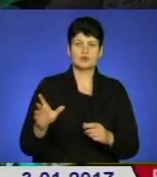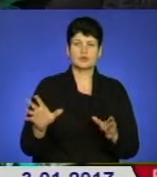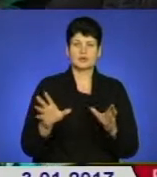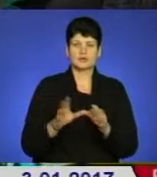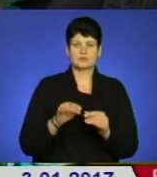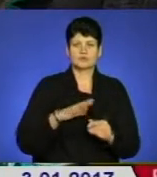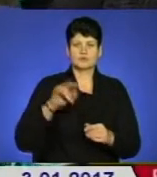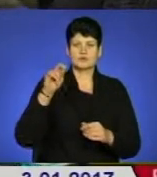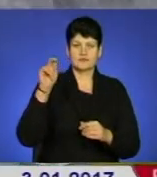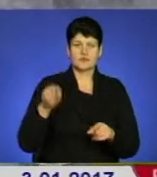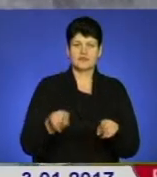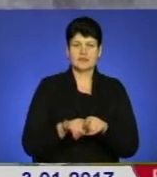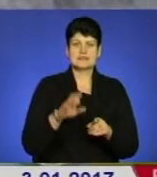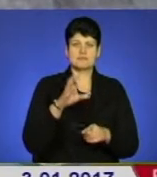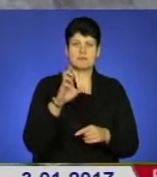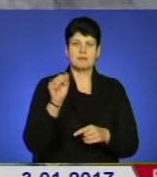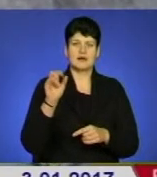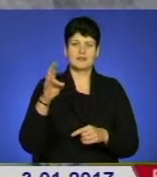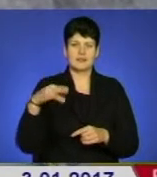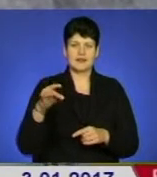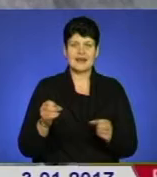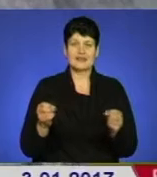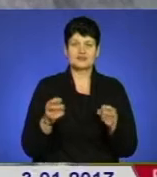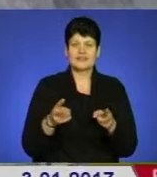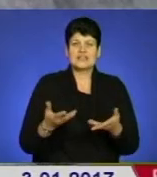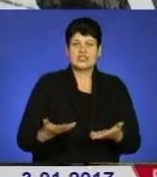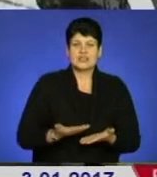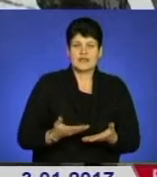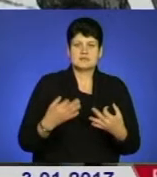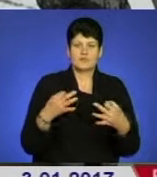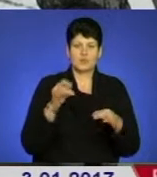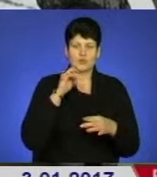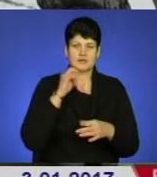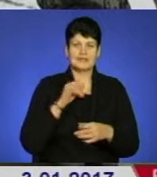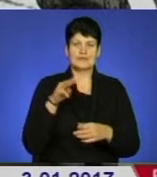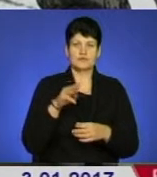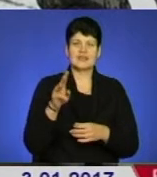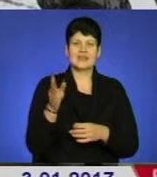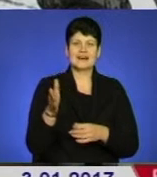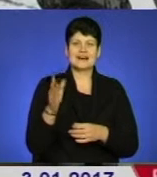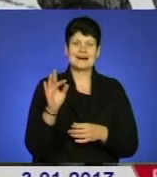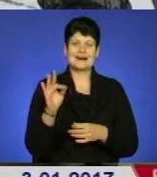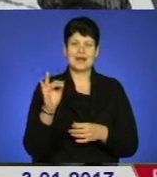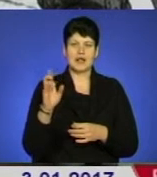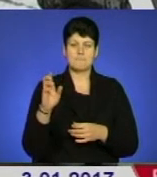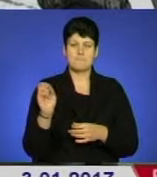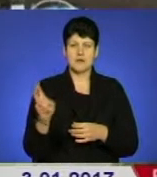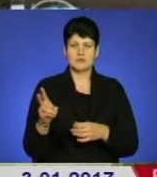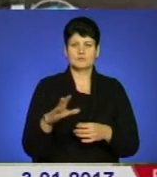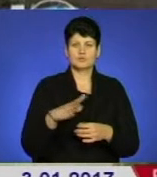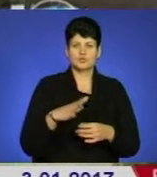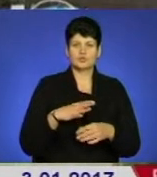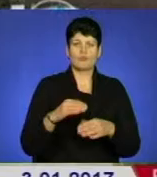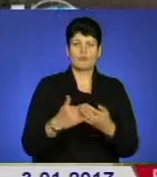війну і, як Степан Бандера, ризикували життям за волю України. Тимофій Рибак був політв'язним. На його грудях більше десятка